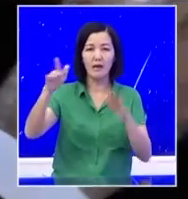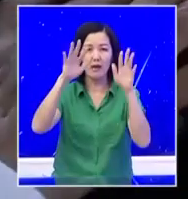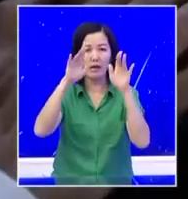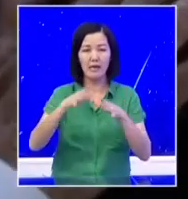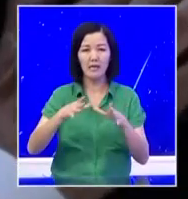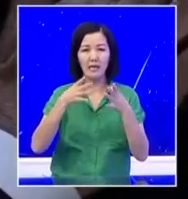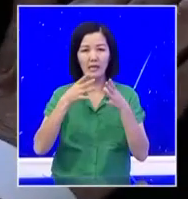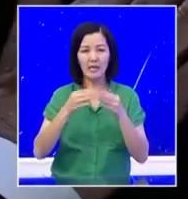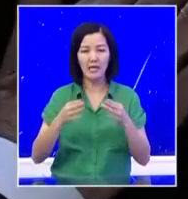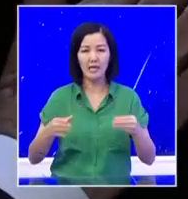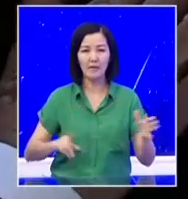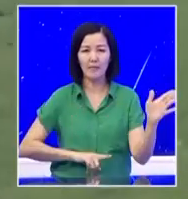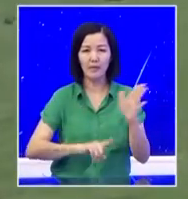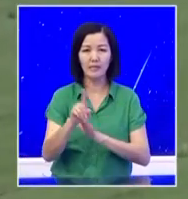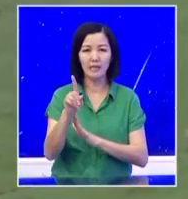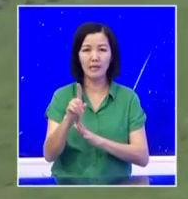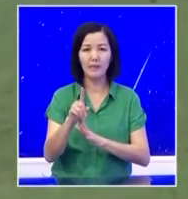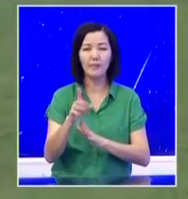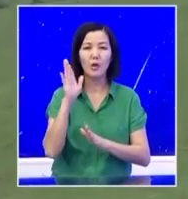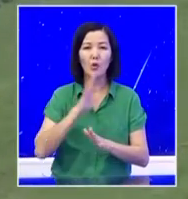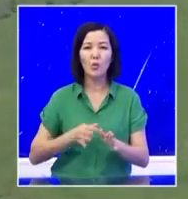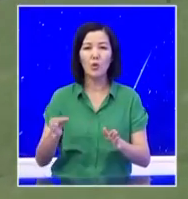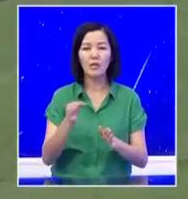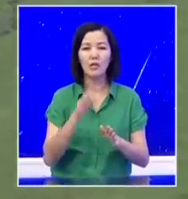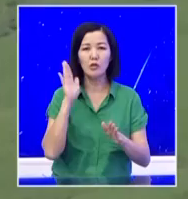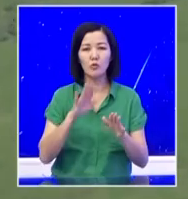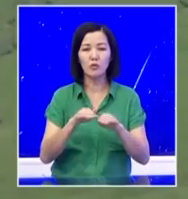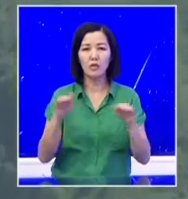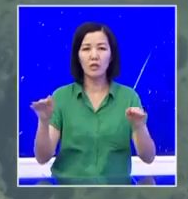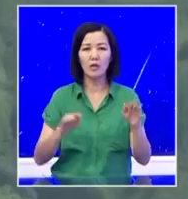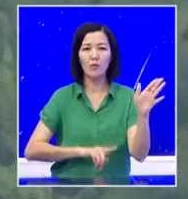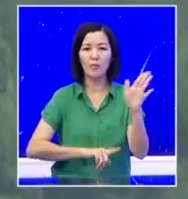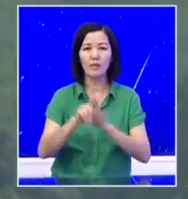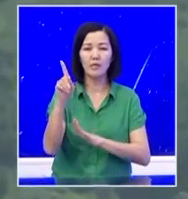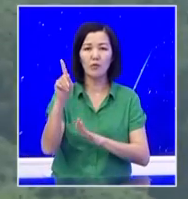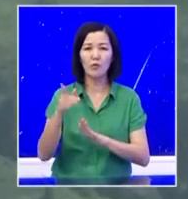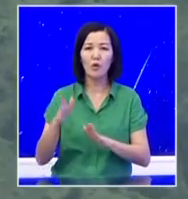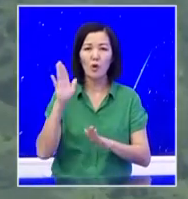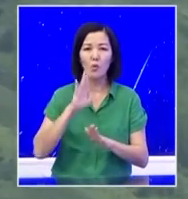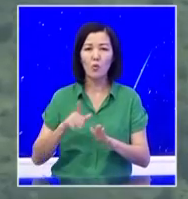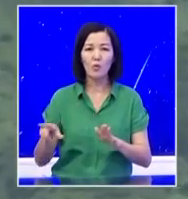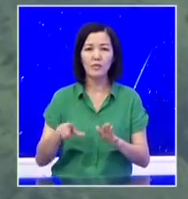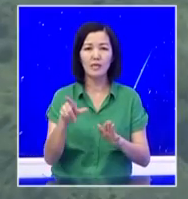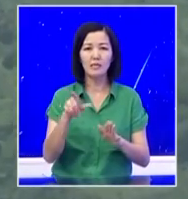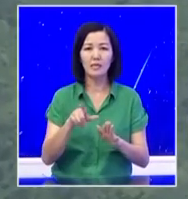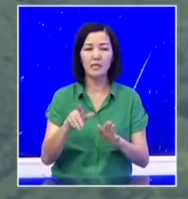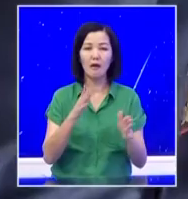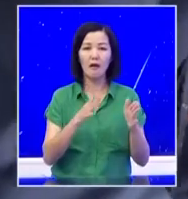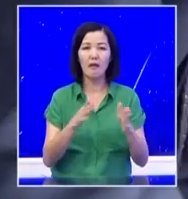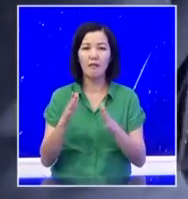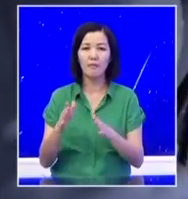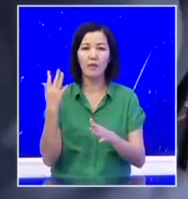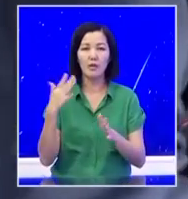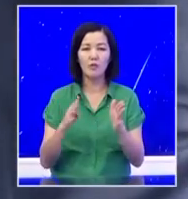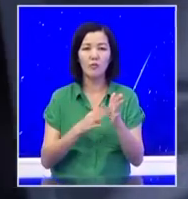ептеп еріп жатыр. Көлдердегі су деңгейде бастауын таудан алар өзен арнасы да қалыпты.